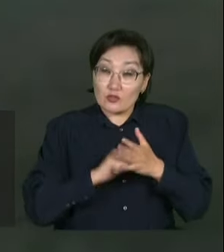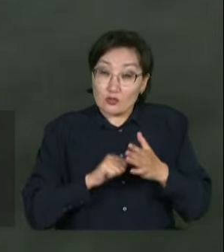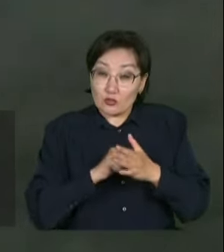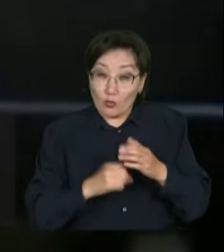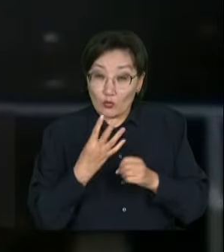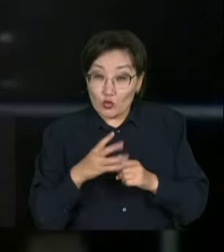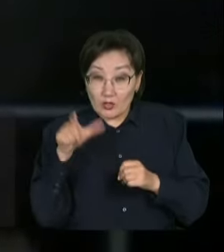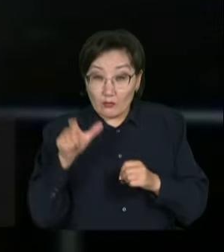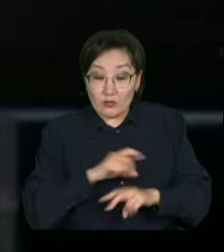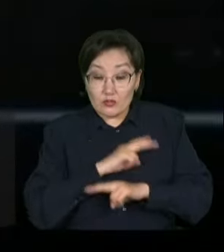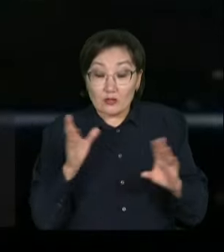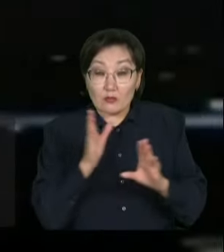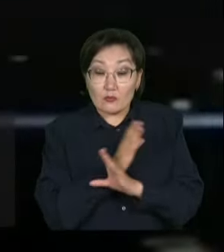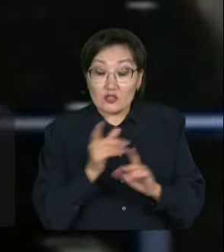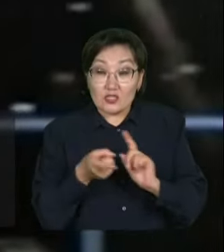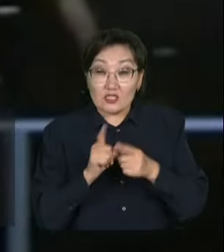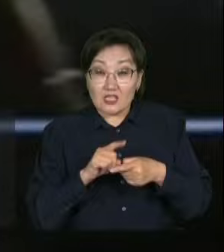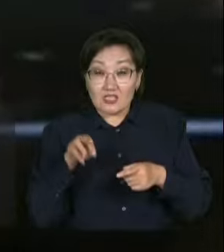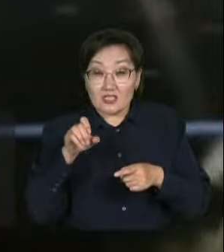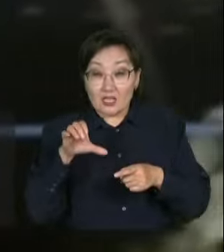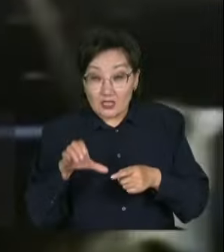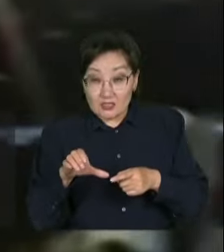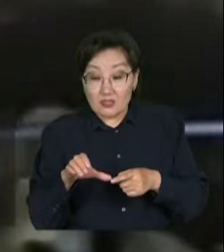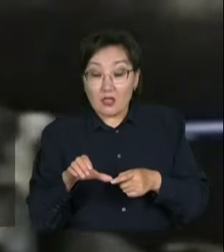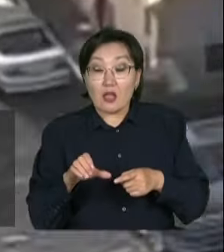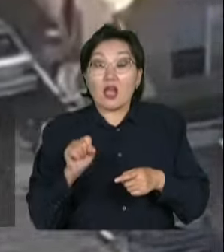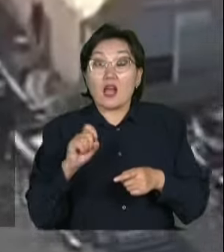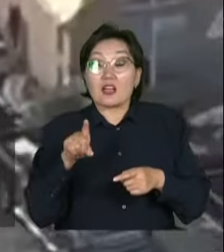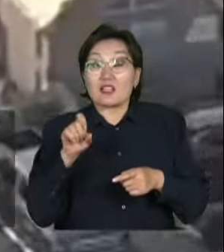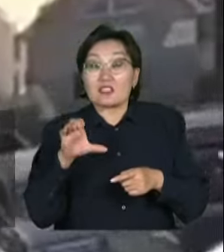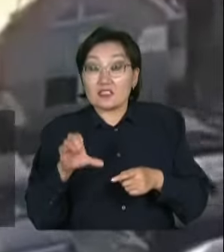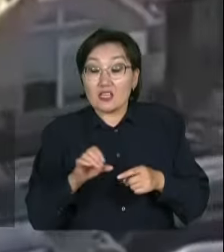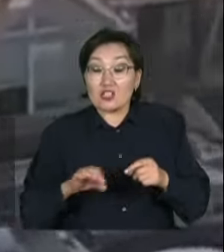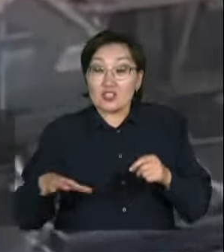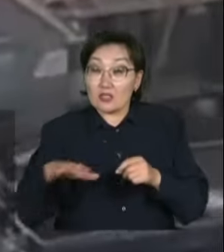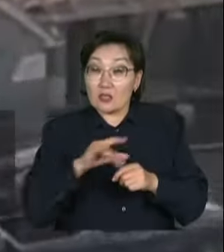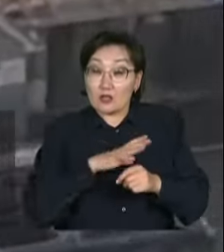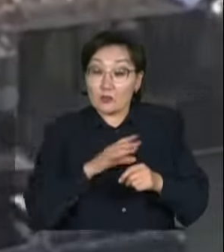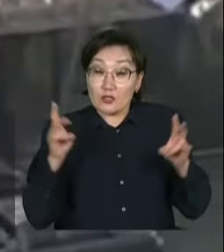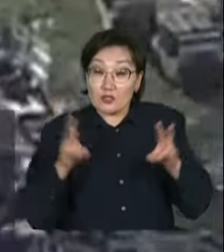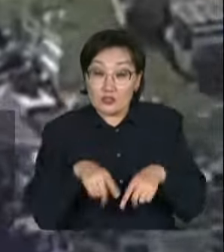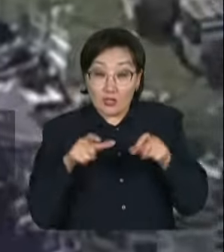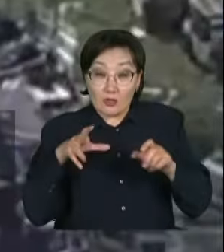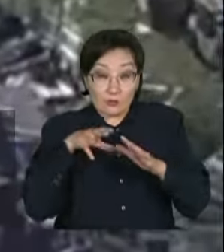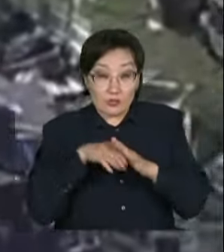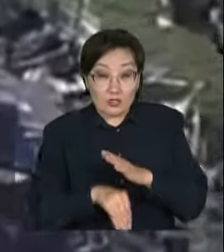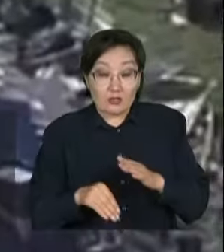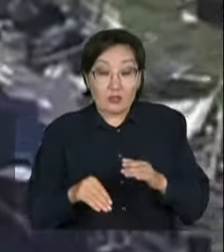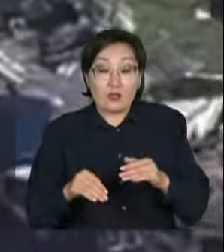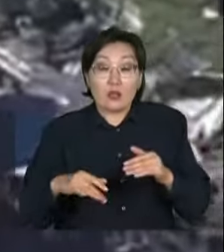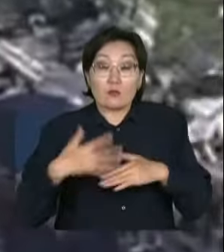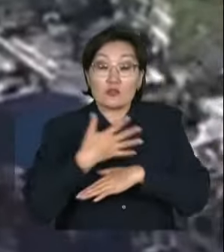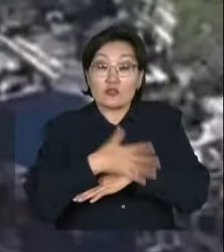қаза тапты. Ауарай қолайсыздығы Техас, Оклахома және Арканзас штаттарында байқалған. Зардап шеккендердің арасында ашық аспан астында той өткізгендер